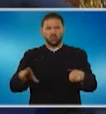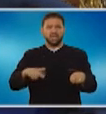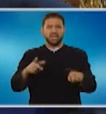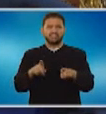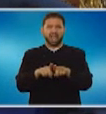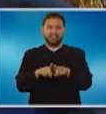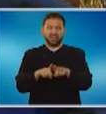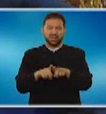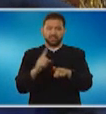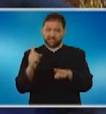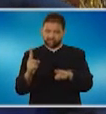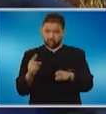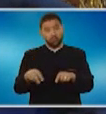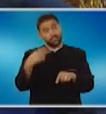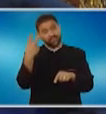1. 2.